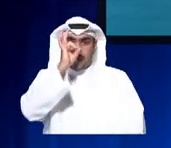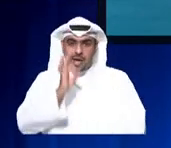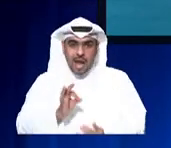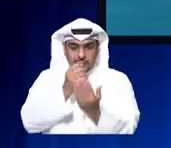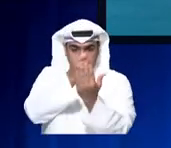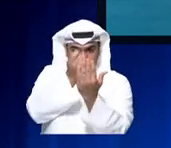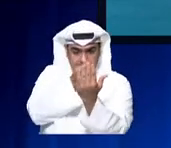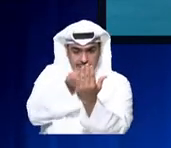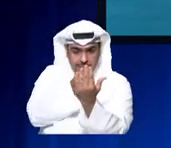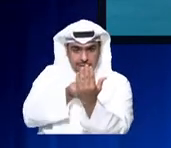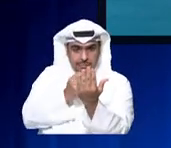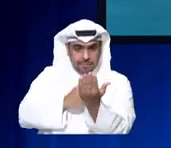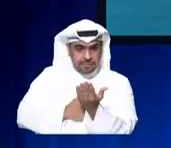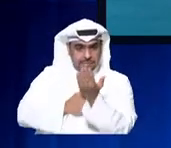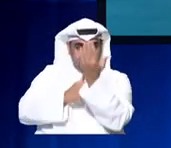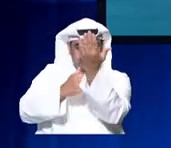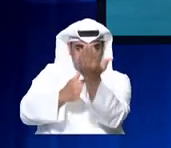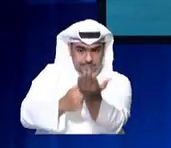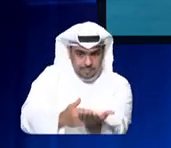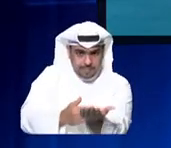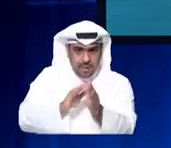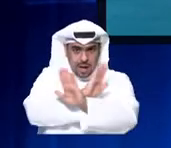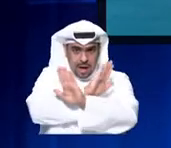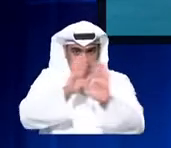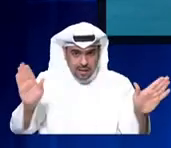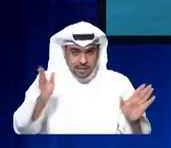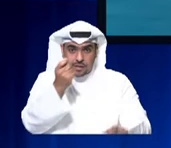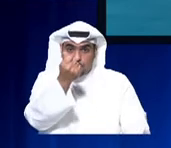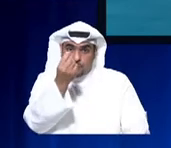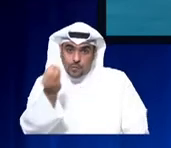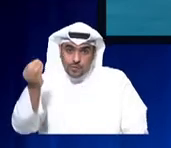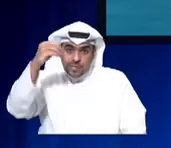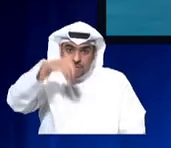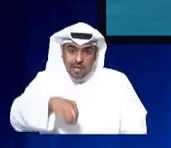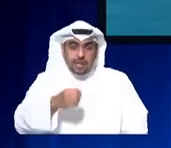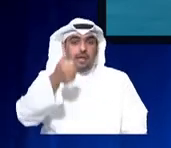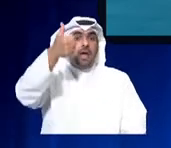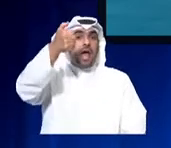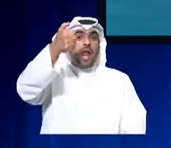دراسة الخدمة والجدوى من الرسوم ومدى ملائمة